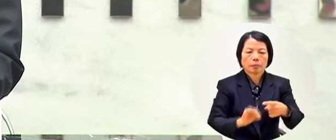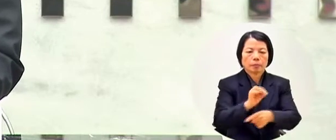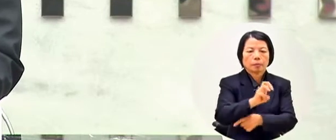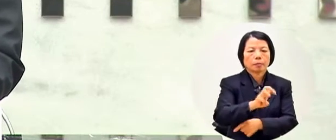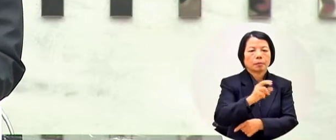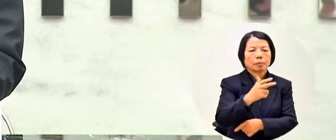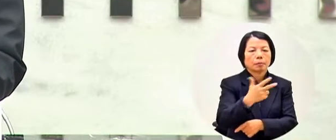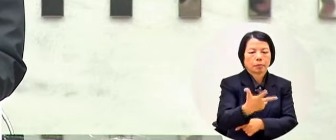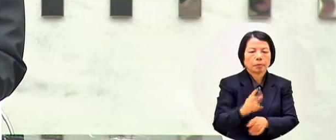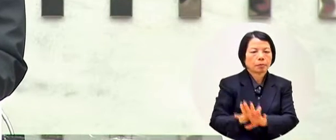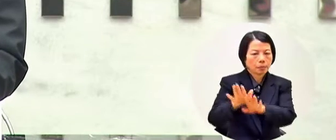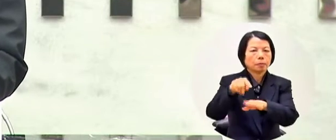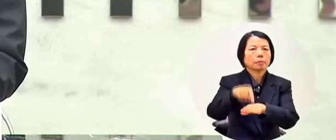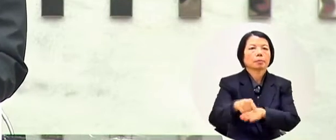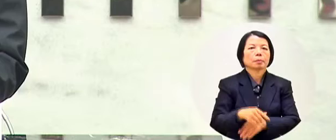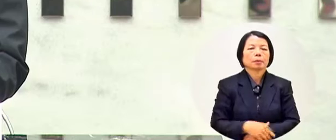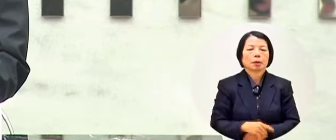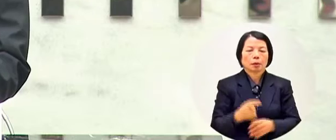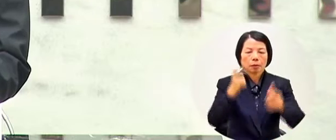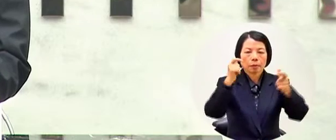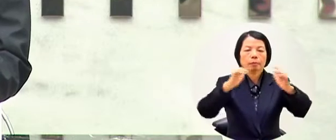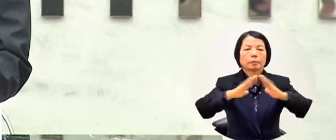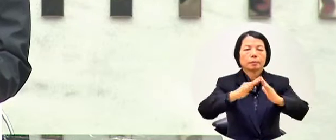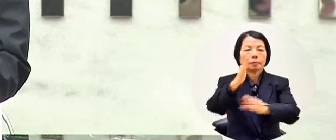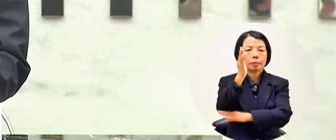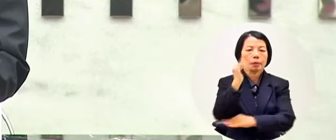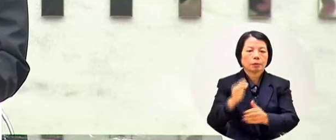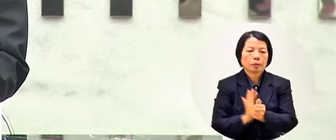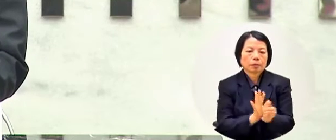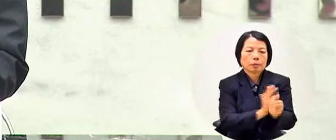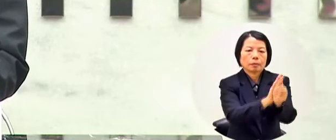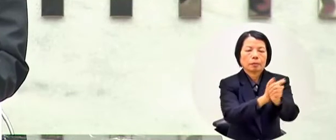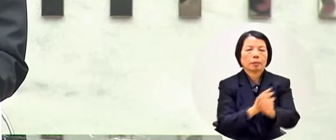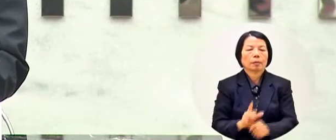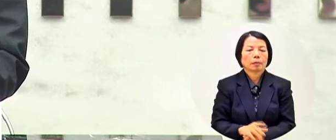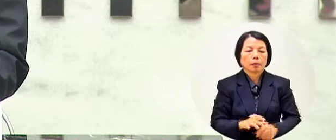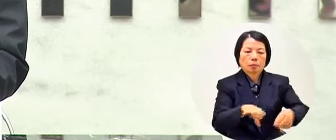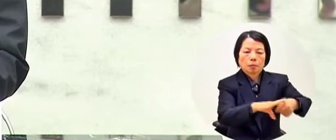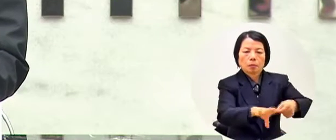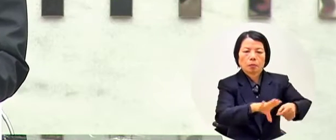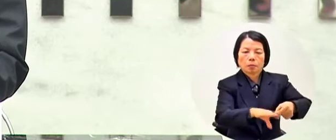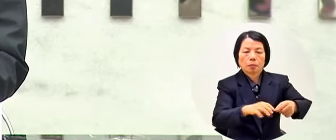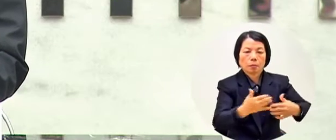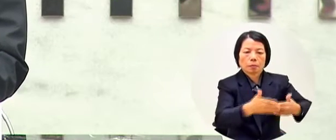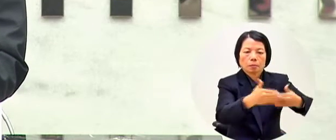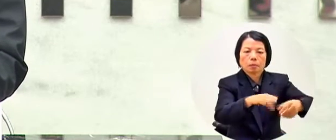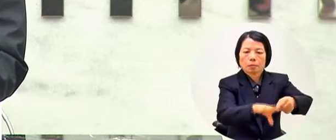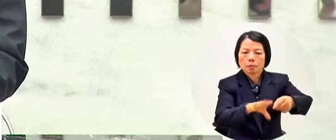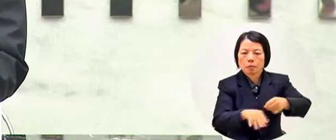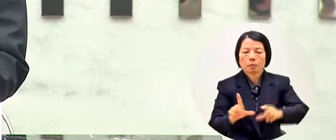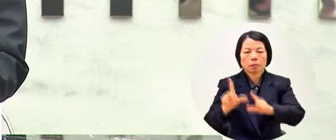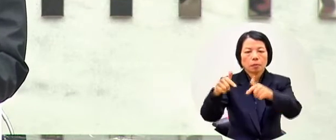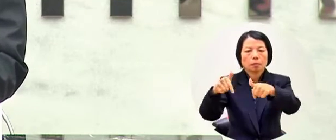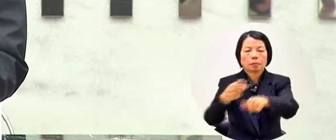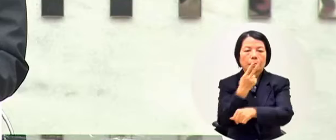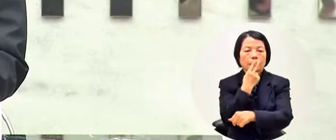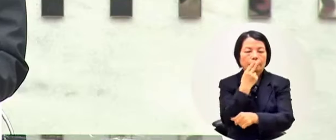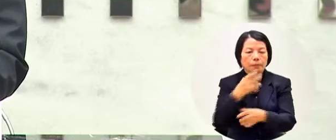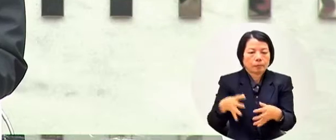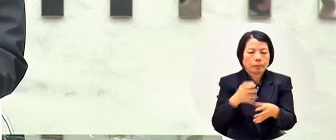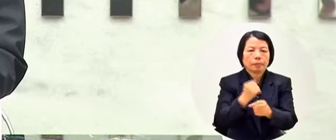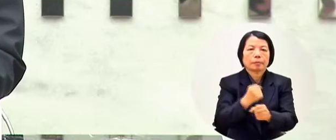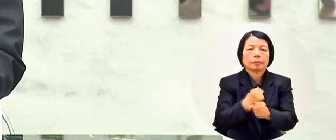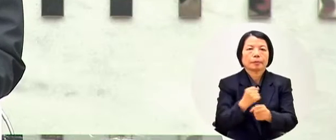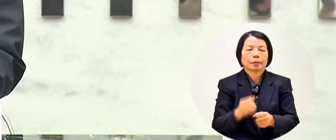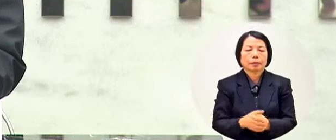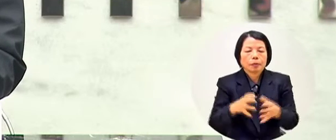高雄市政府将务实推动与中国大陆东南各省及所有东南亚国家的合作，举办城